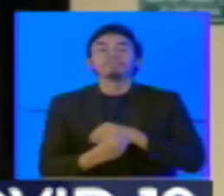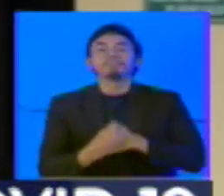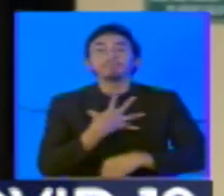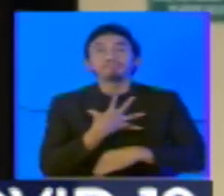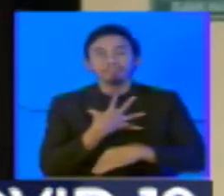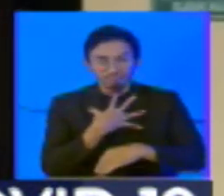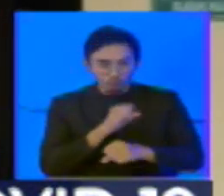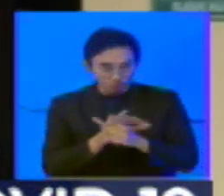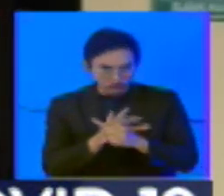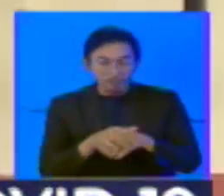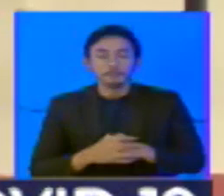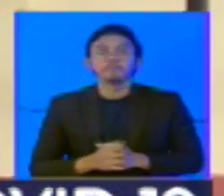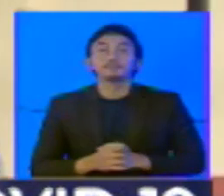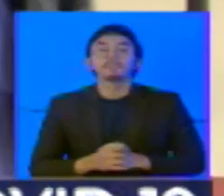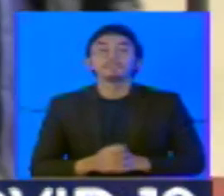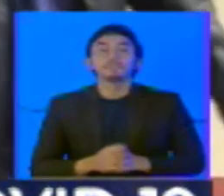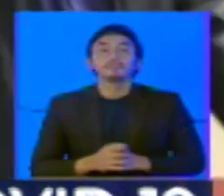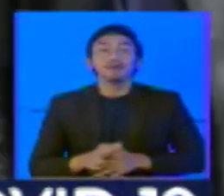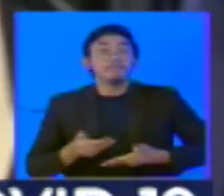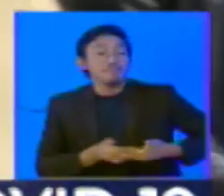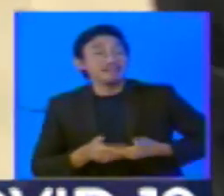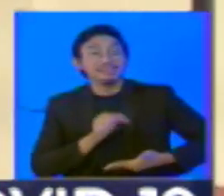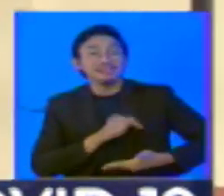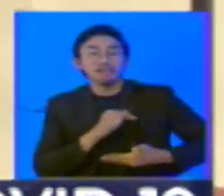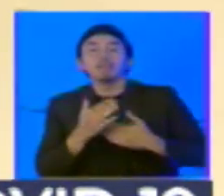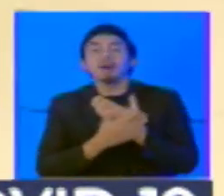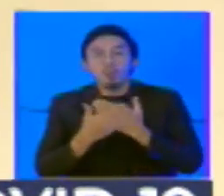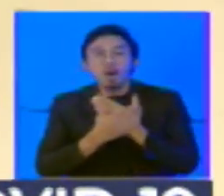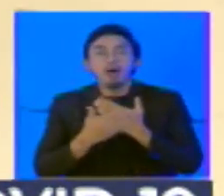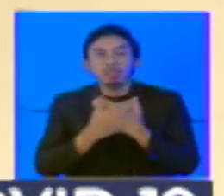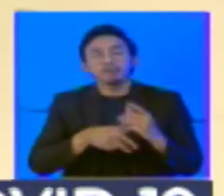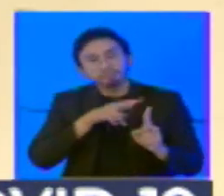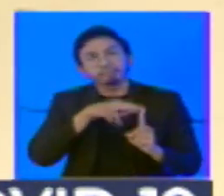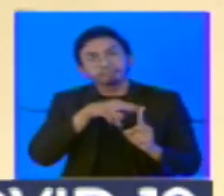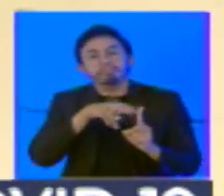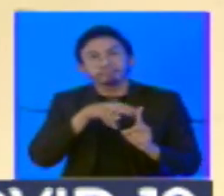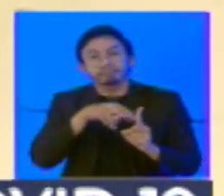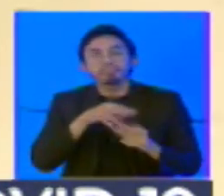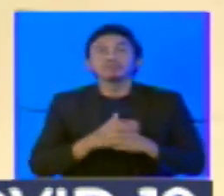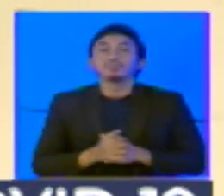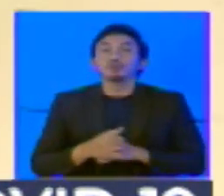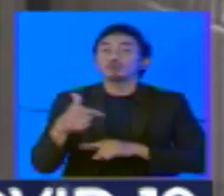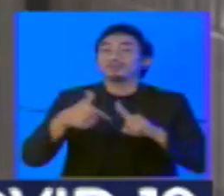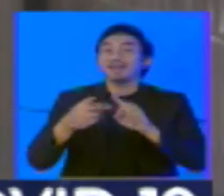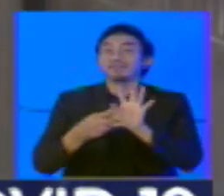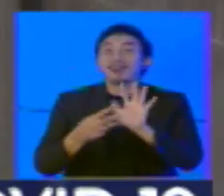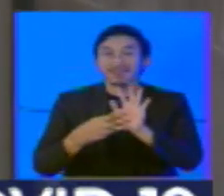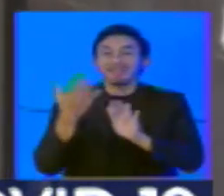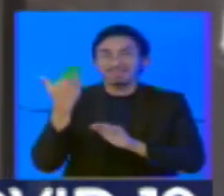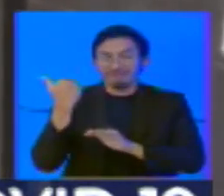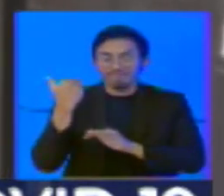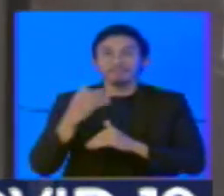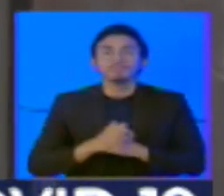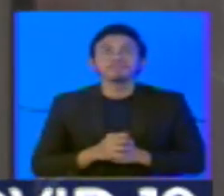COVID-19. Bayi tersebut telah dirawat sebagai pasien dalam pengawasan sejak 17 Maret lalu. Namun hasil pemeriksaan laboratorium